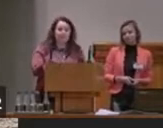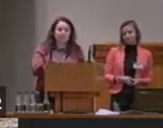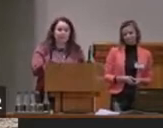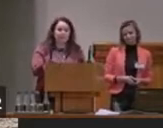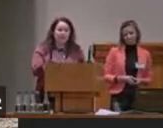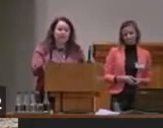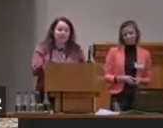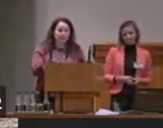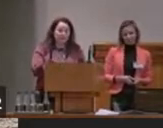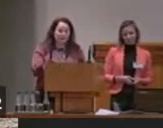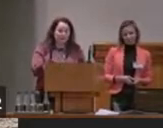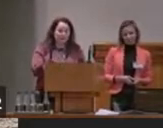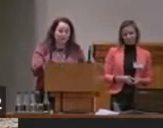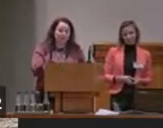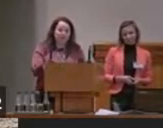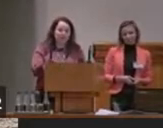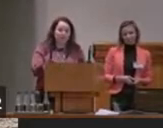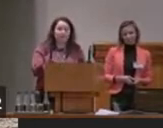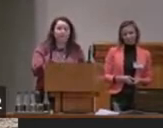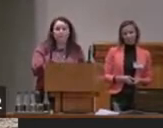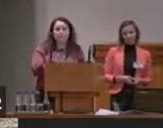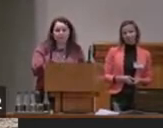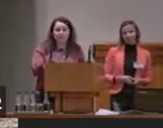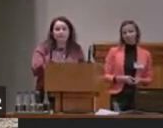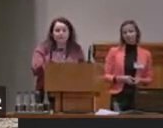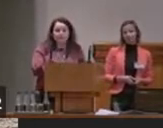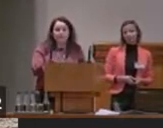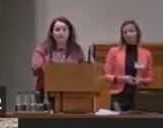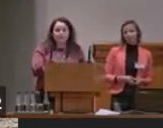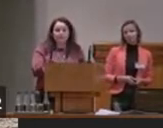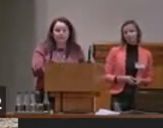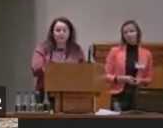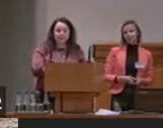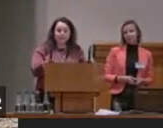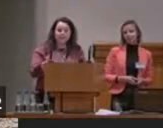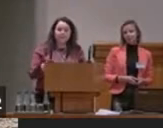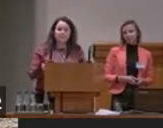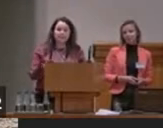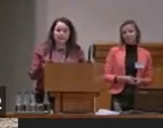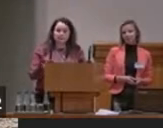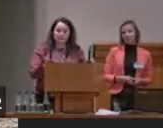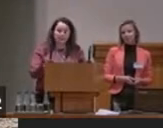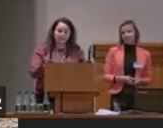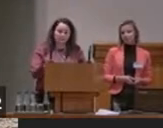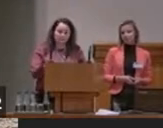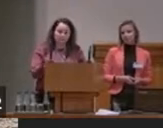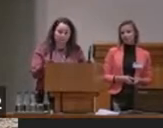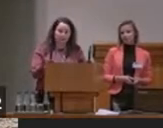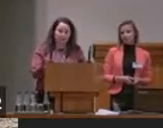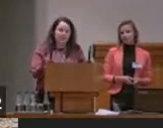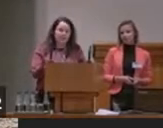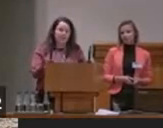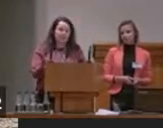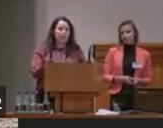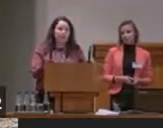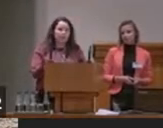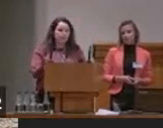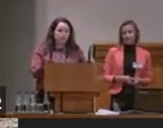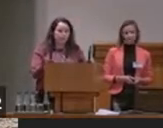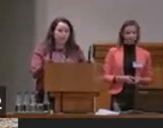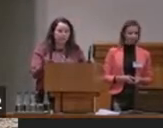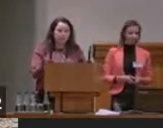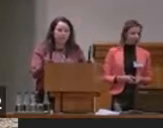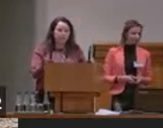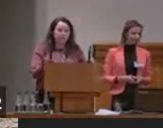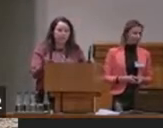ministerialnych. Po pierwsze, i też takie istotne, wiemy, jak ważne jest precyzyjne określenie wymagań dla wykonawców projektu. Przygotowując